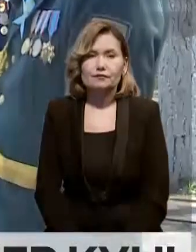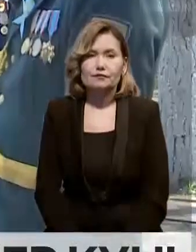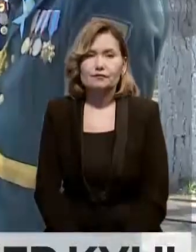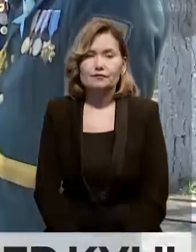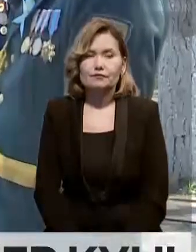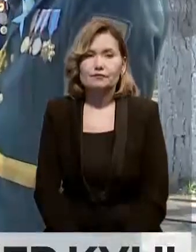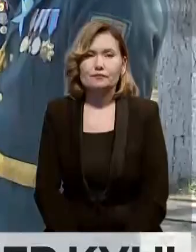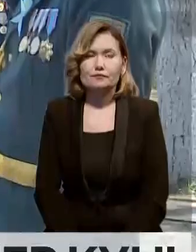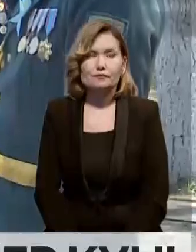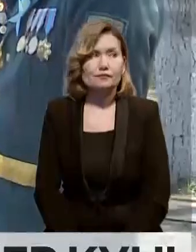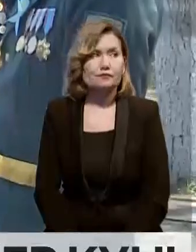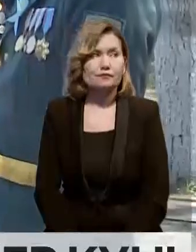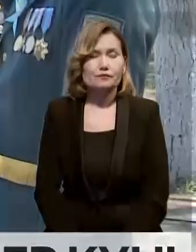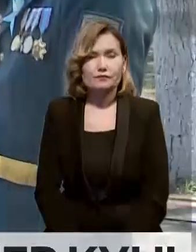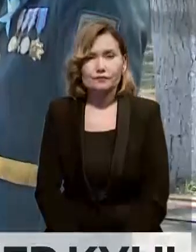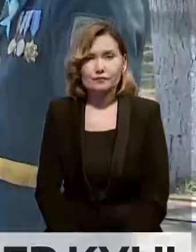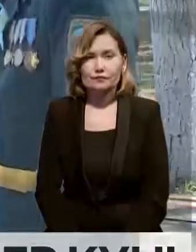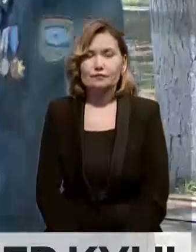Қолқойымызда